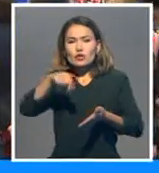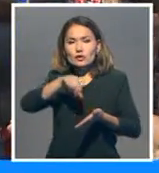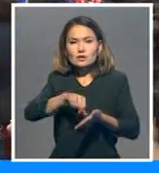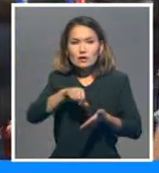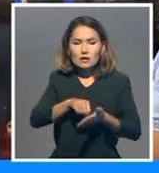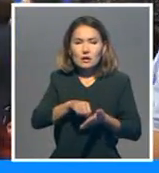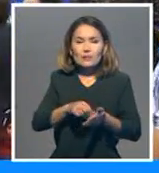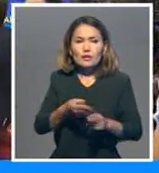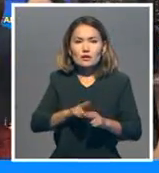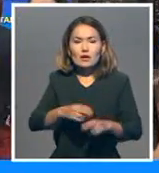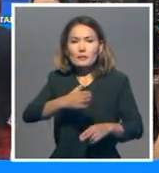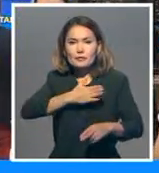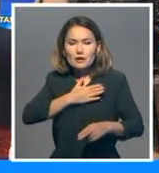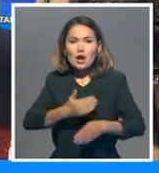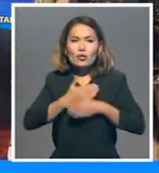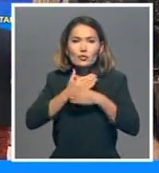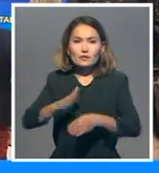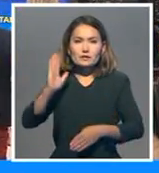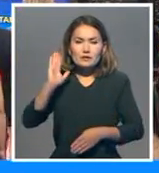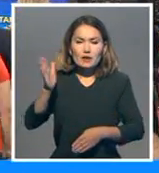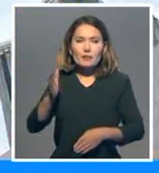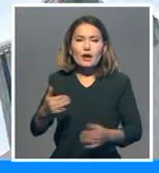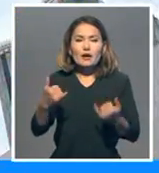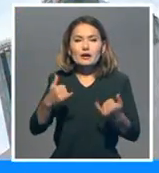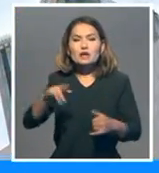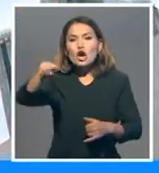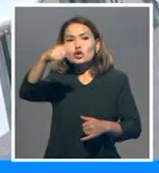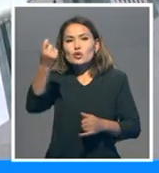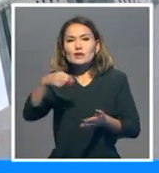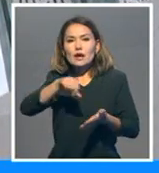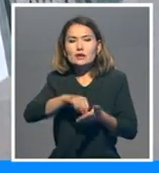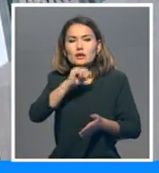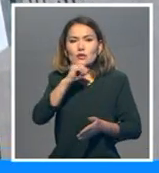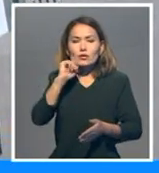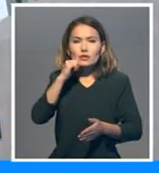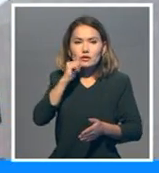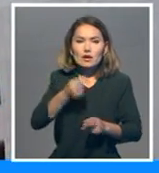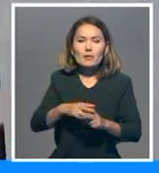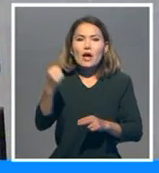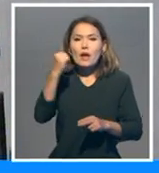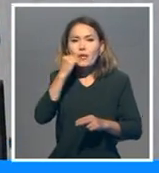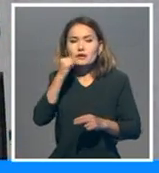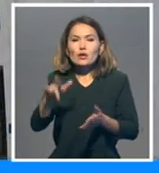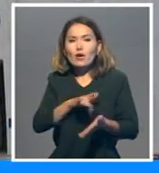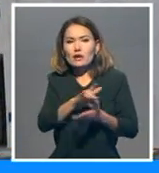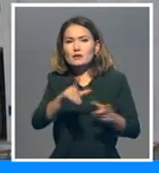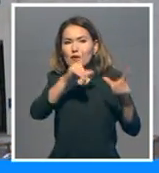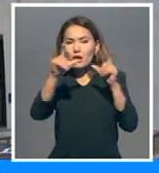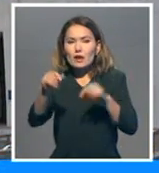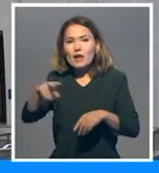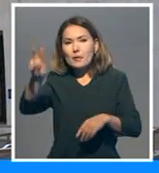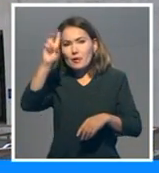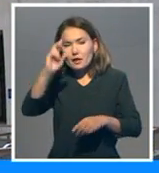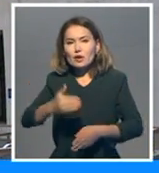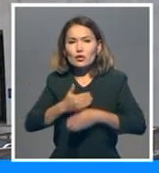жолға материалдық көмек көрсетіледі. Ардагерлердің мерекелік шара кезінде Астанаға келуі, Мәскеуге баруы, барлық шығындарды мемлекет өз